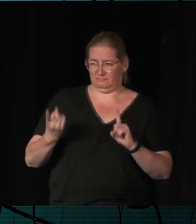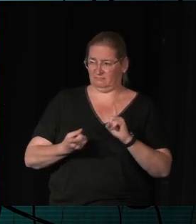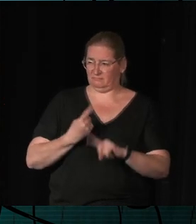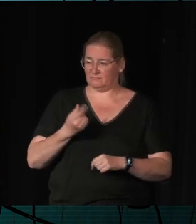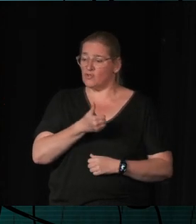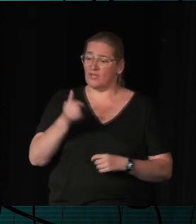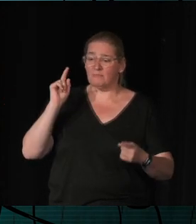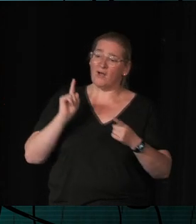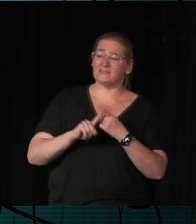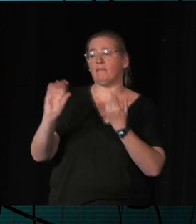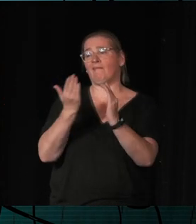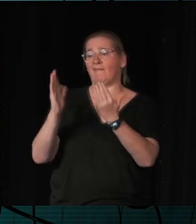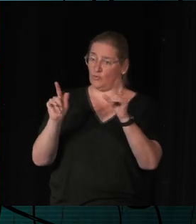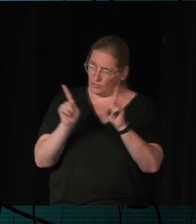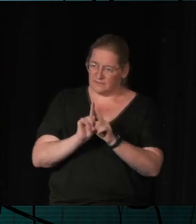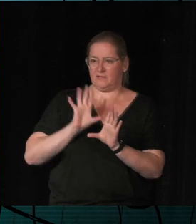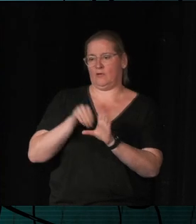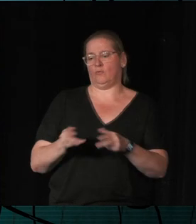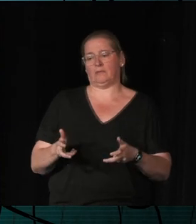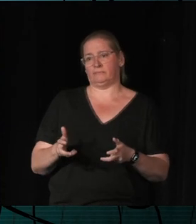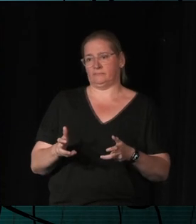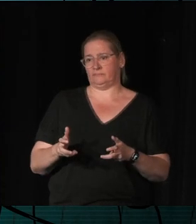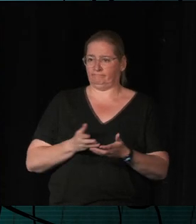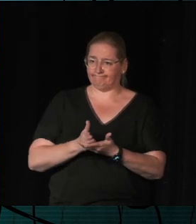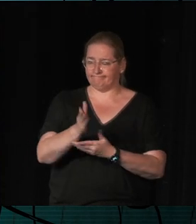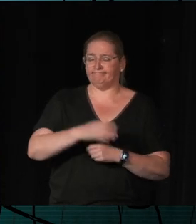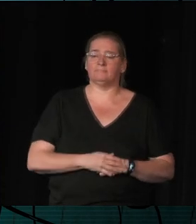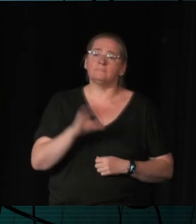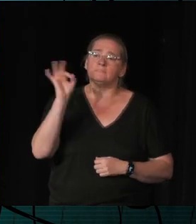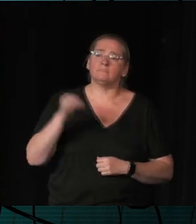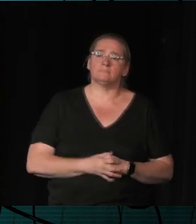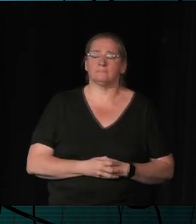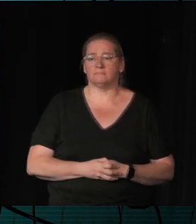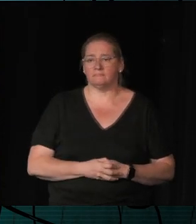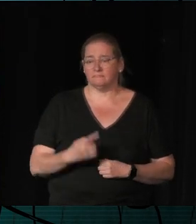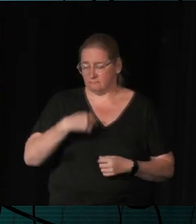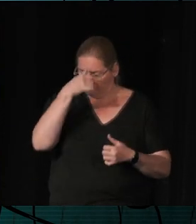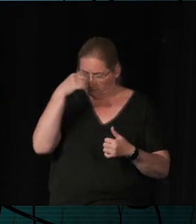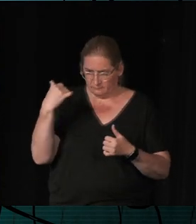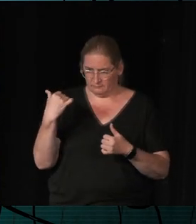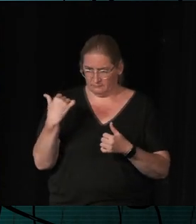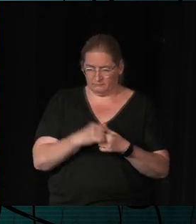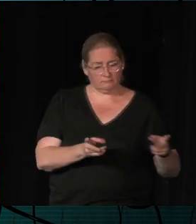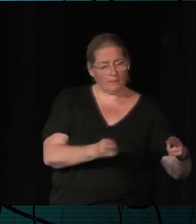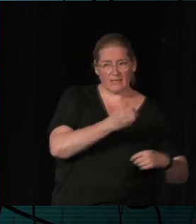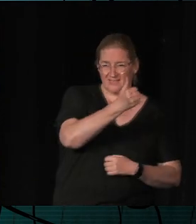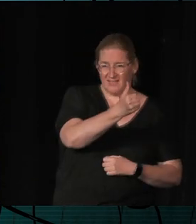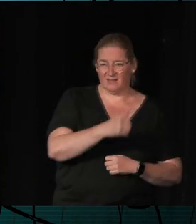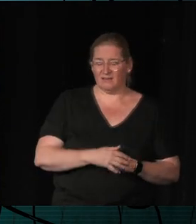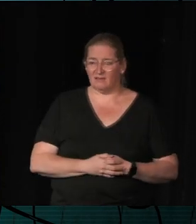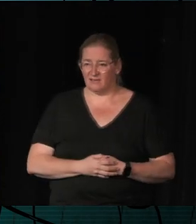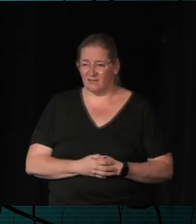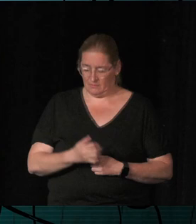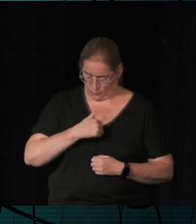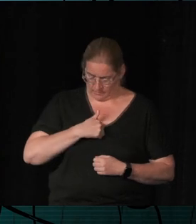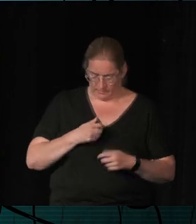uniquement une affaire de cinématique pour le coup. Oui, c'est vrai que c'est pas juste une affaire de cinématique. Mais en tout cas, j'ai le souvenir aussi dans la partie 1 de Last of Us d'avoir fait des choses